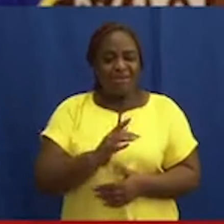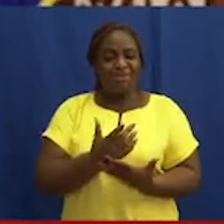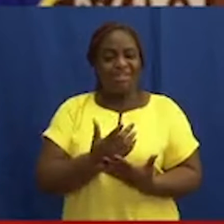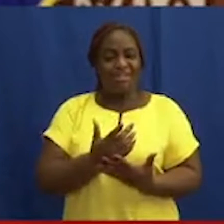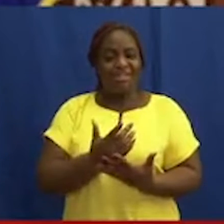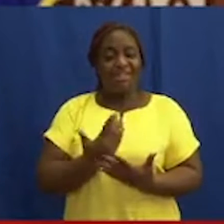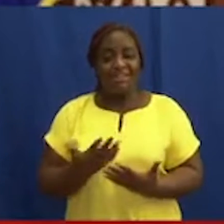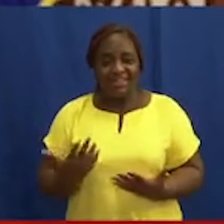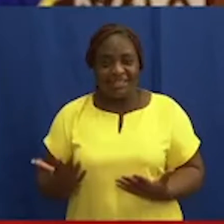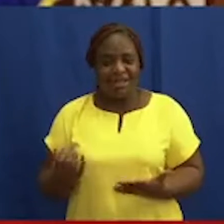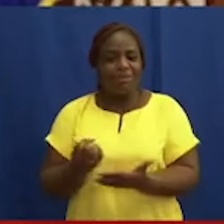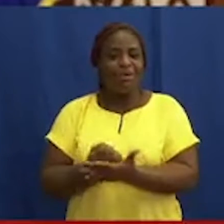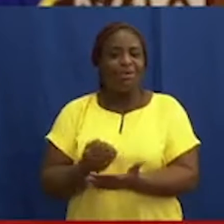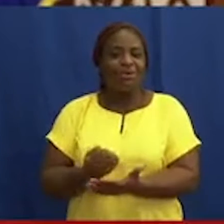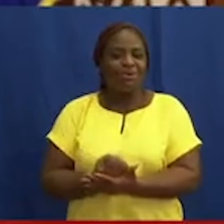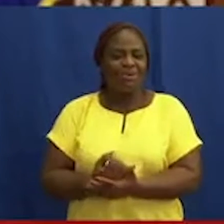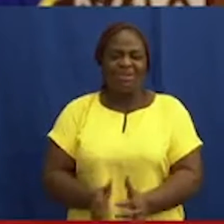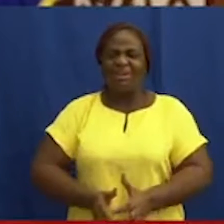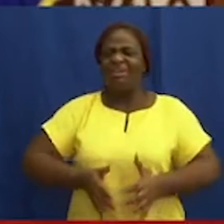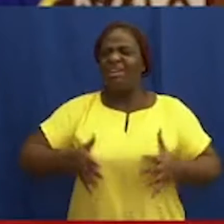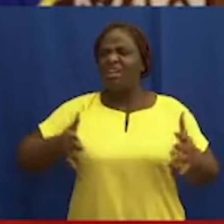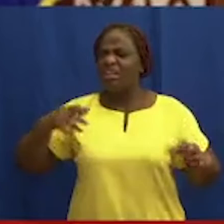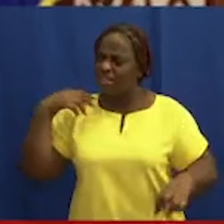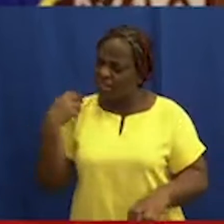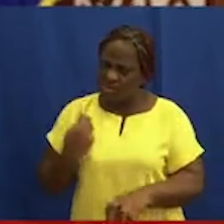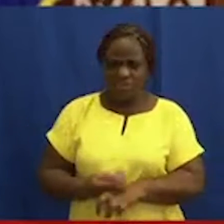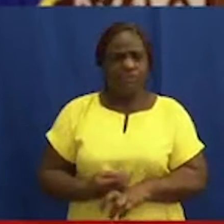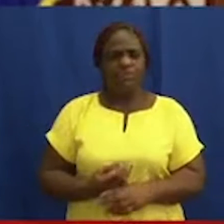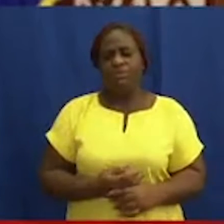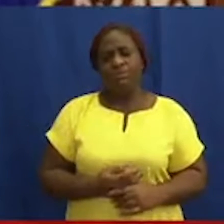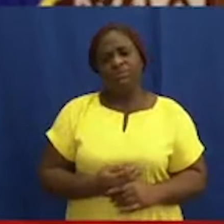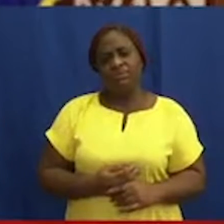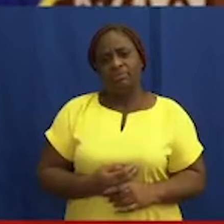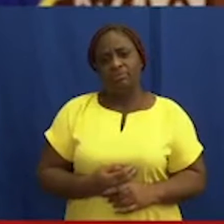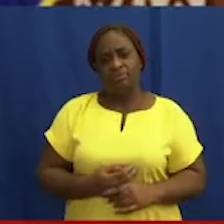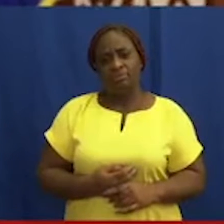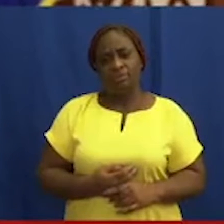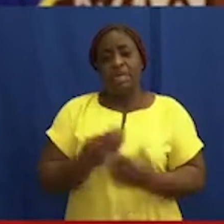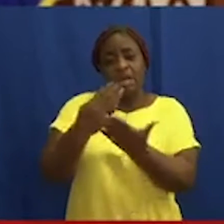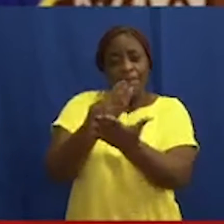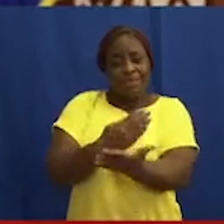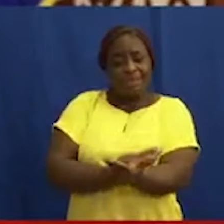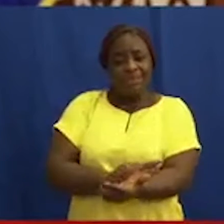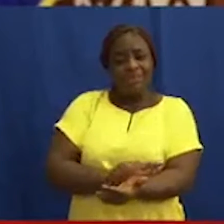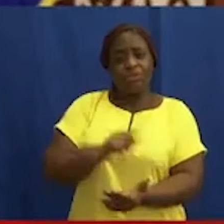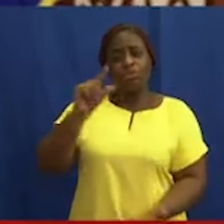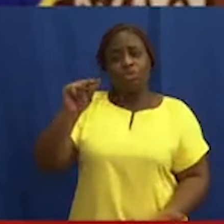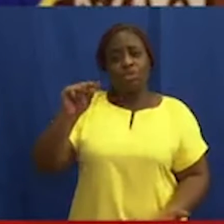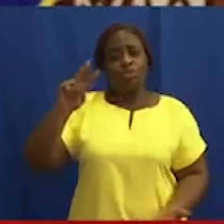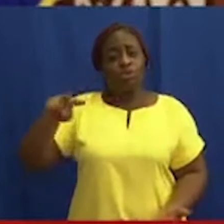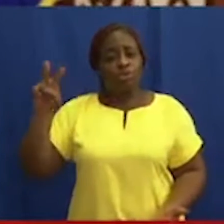muke yi na tsawon lokaci na ganin cewa mun sake ainihin ginshikin tattalin arzikin mu